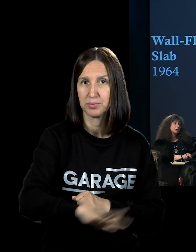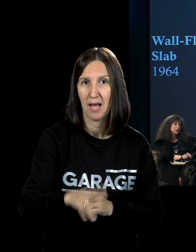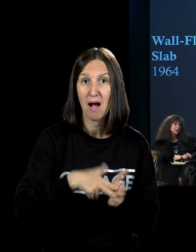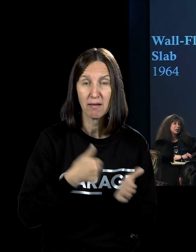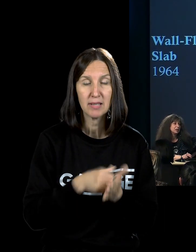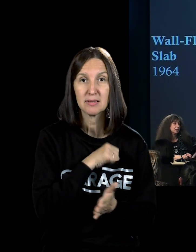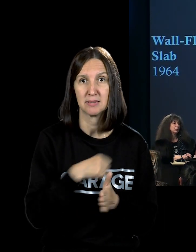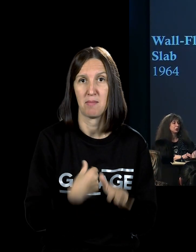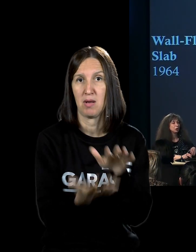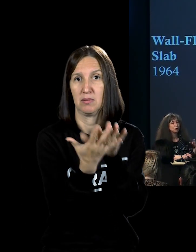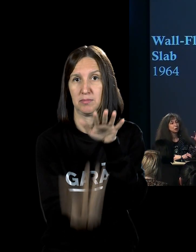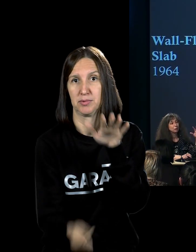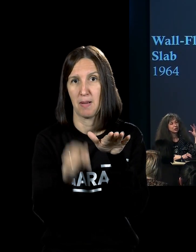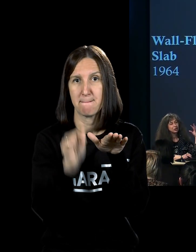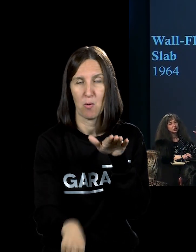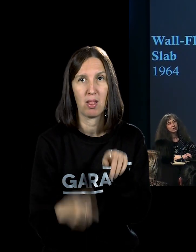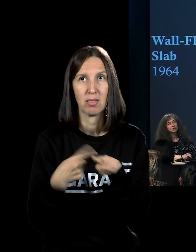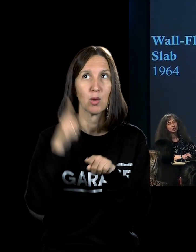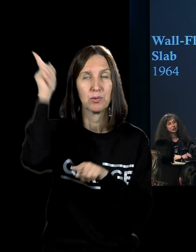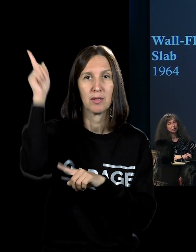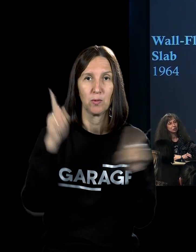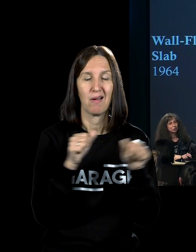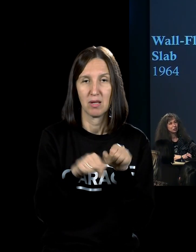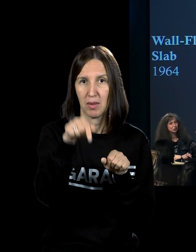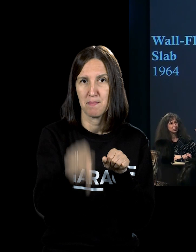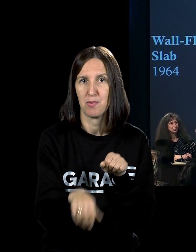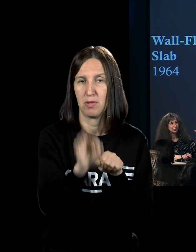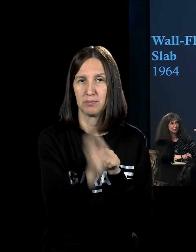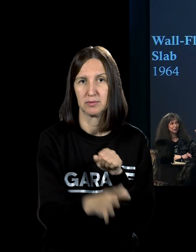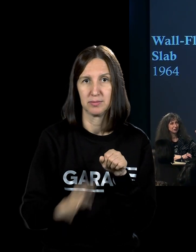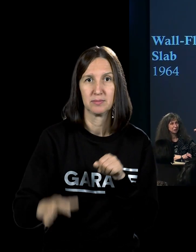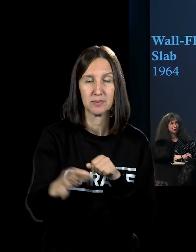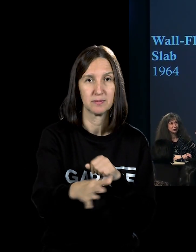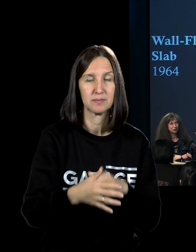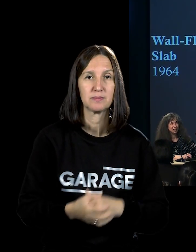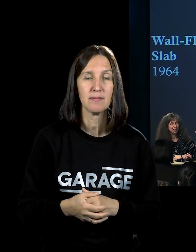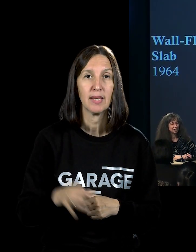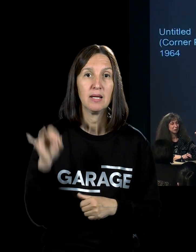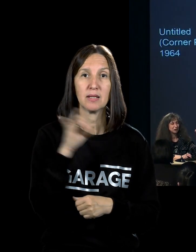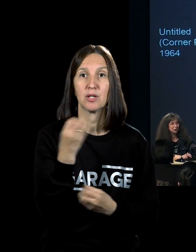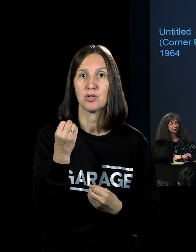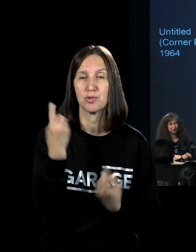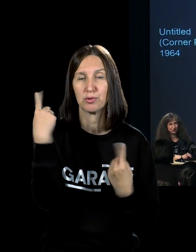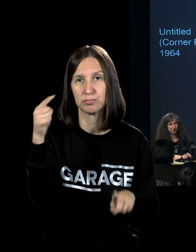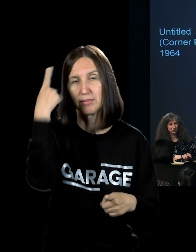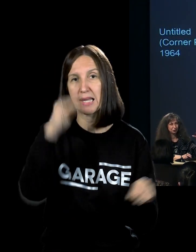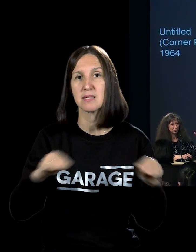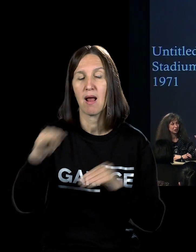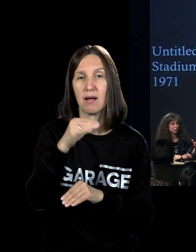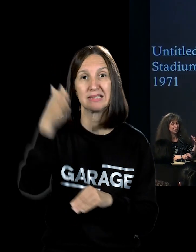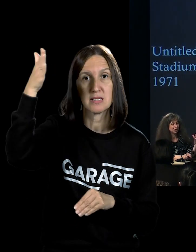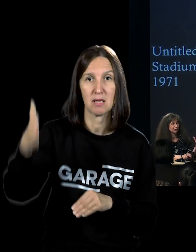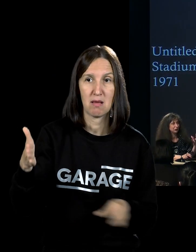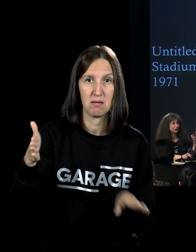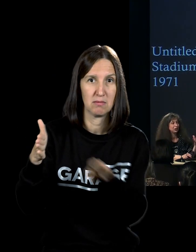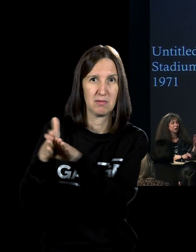бы инсталляции, которые тоже просто прислонены, да, она в любой момент может рухнуть. В ней есть неопределенность в этих вещах, в том,